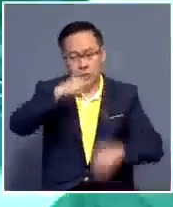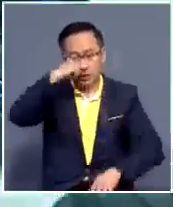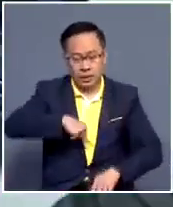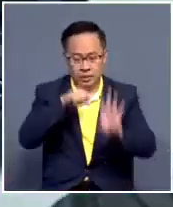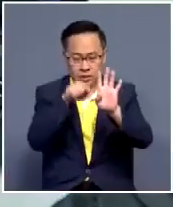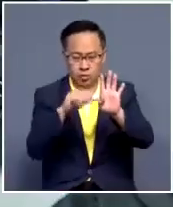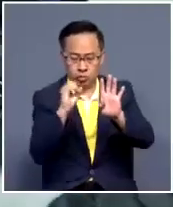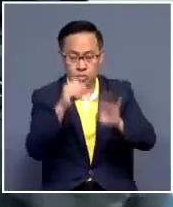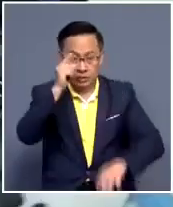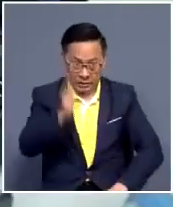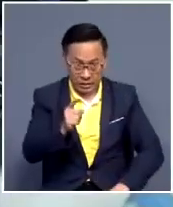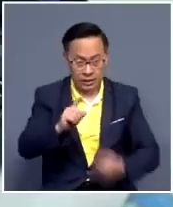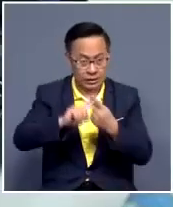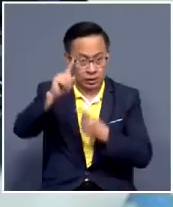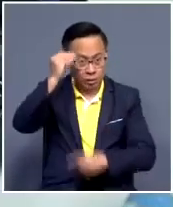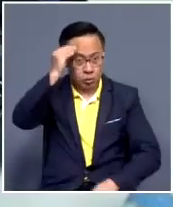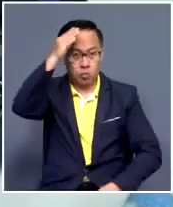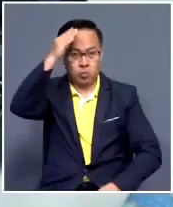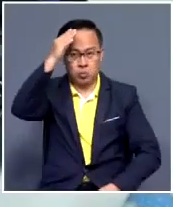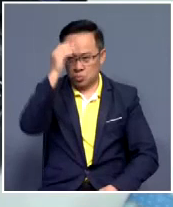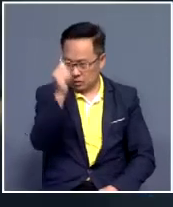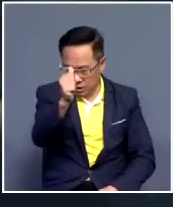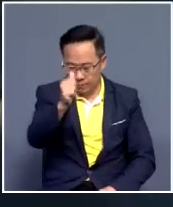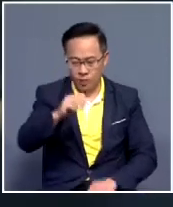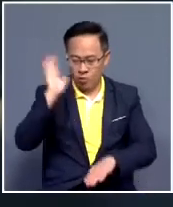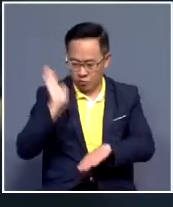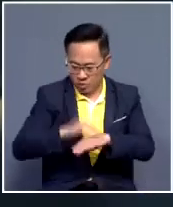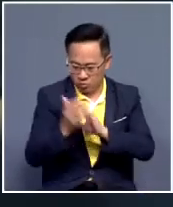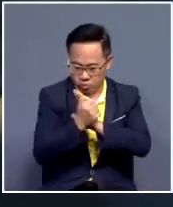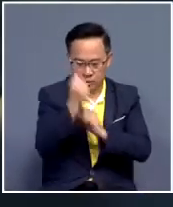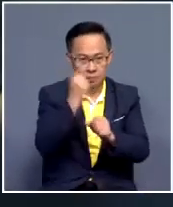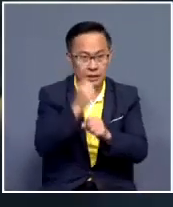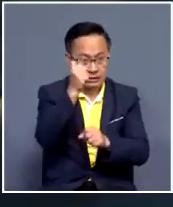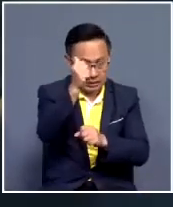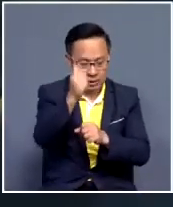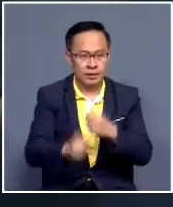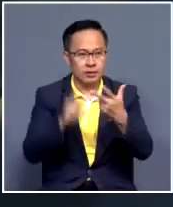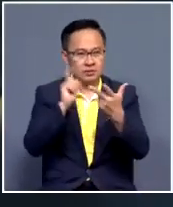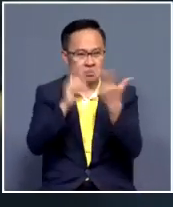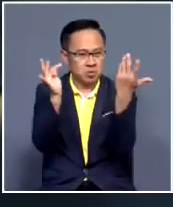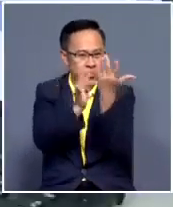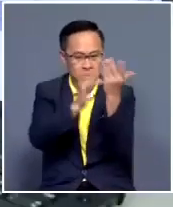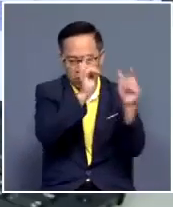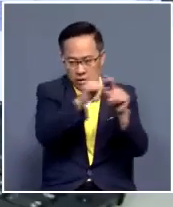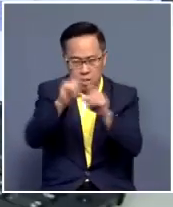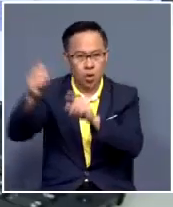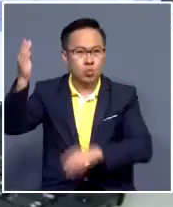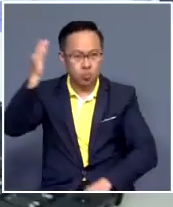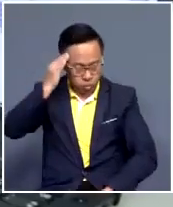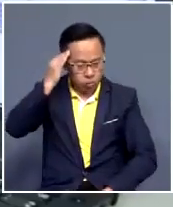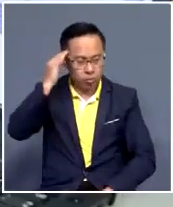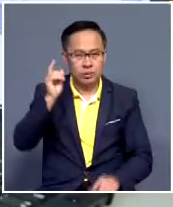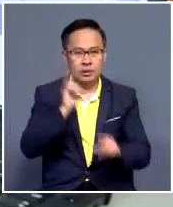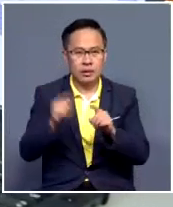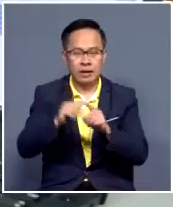ที่มีทั้งความรู้ทักษะสมรรถนะอย่างสูงนะเป็นคนไทยที่ทันสมัยทันเทคโนโลยีทันโลก